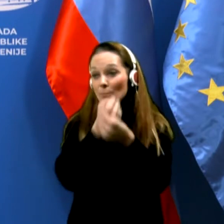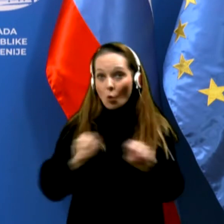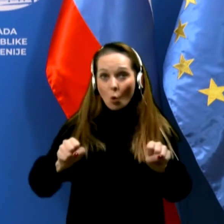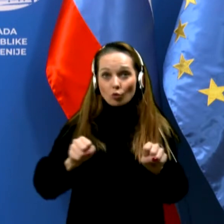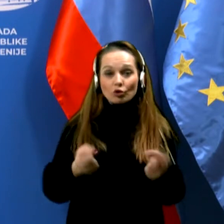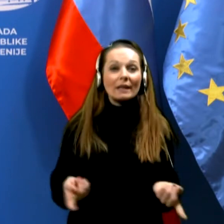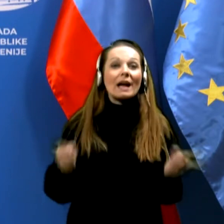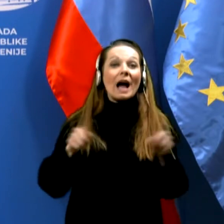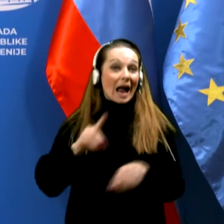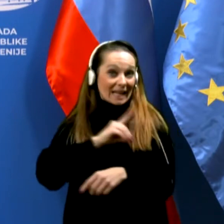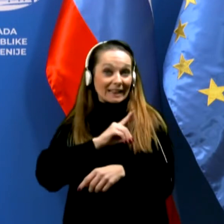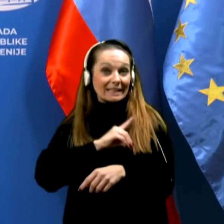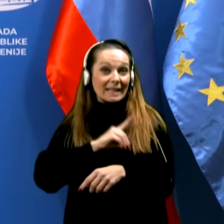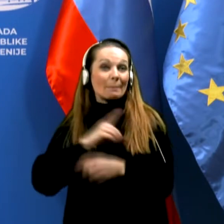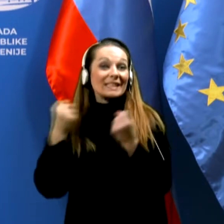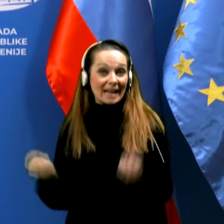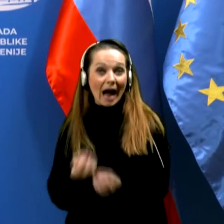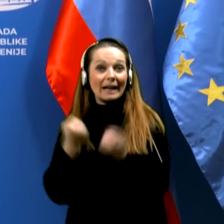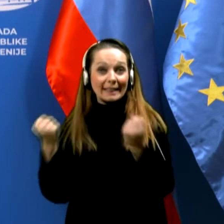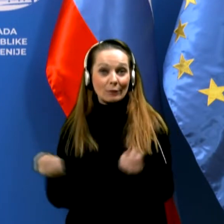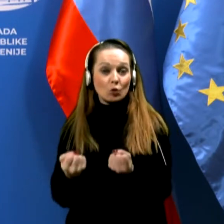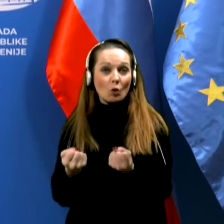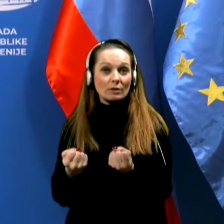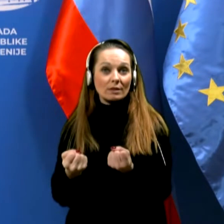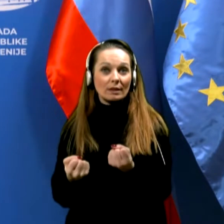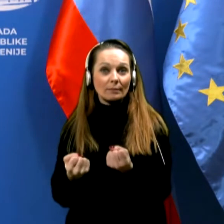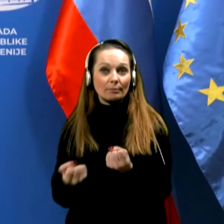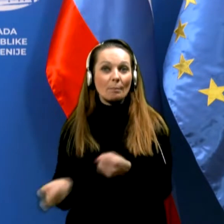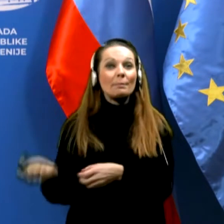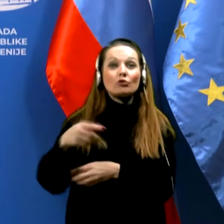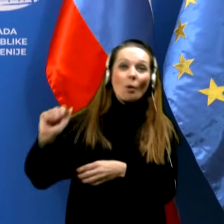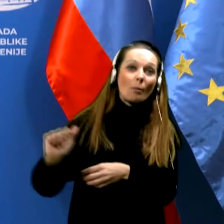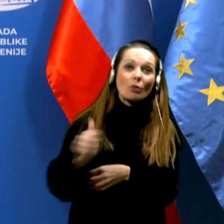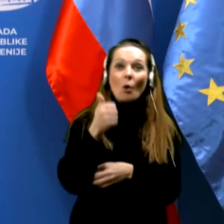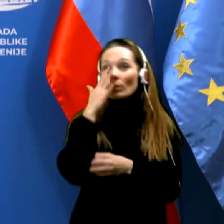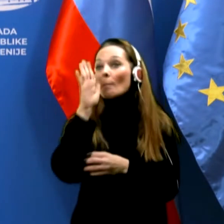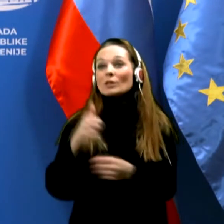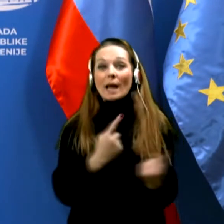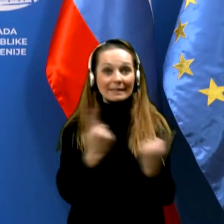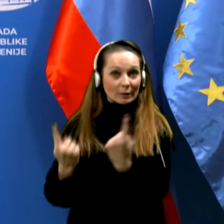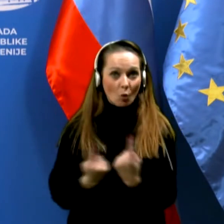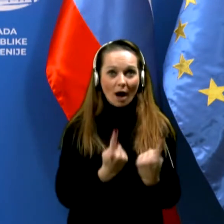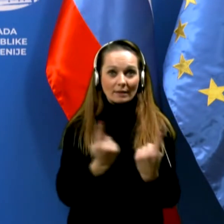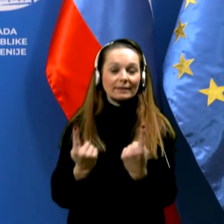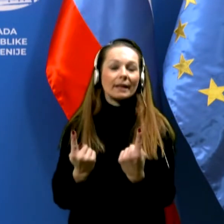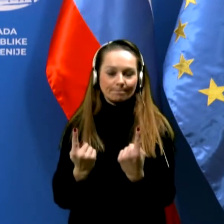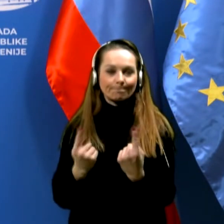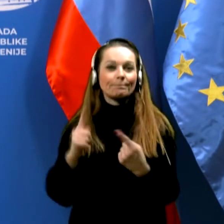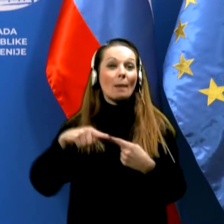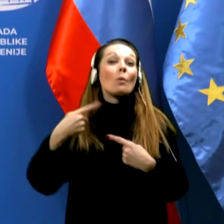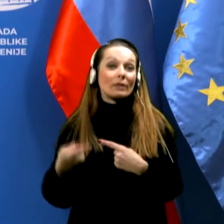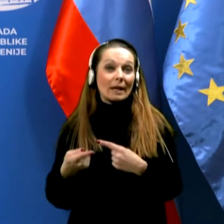zaradi decembrskih aktivnosti prišlo do ponovnega poslabšanja situacije, potem